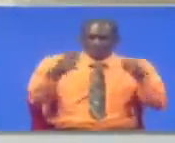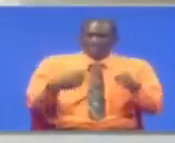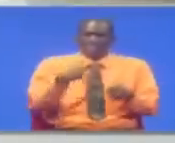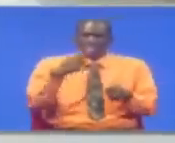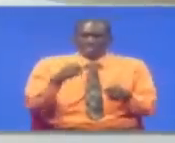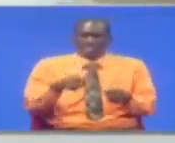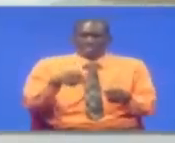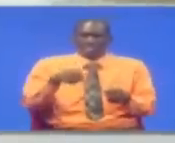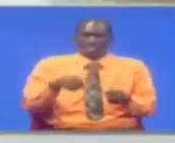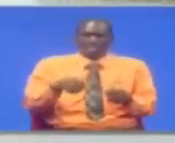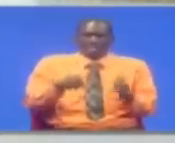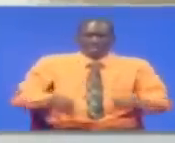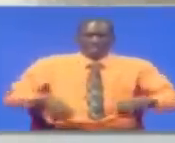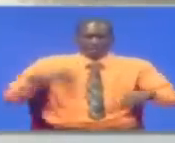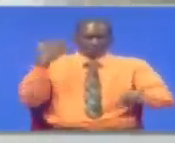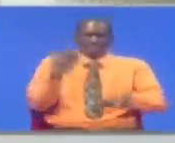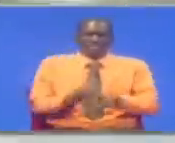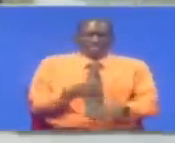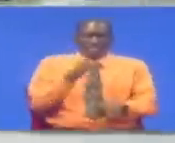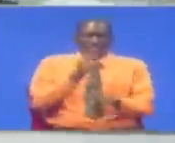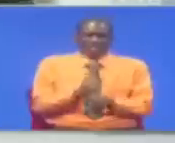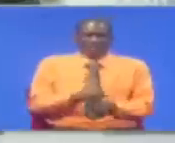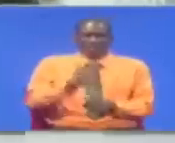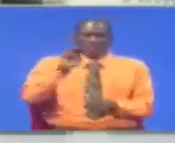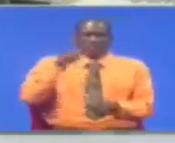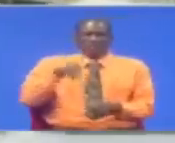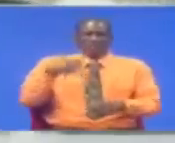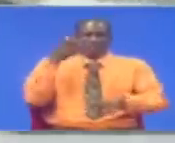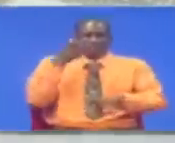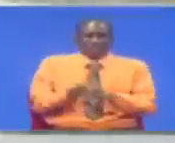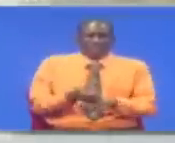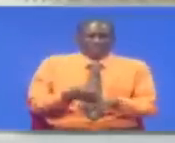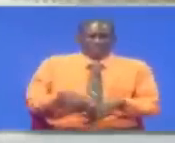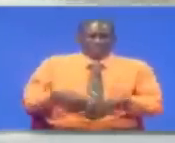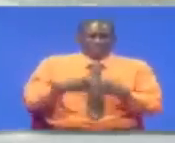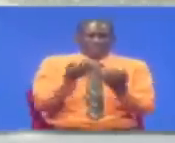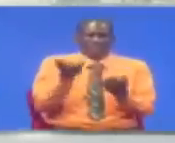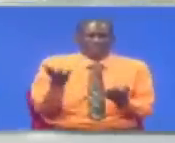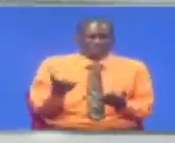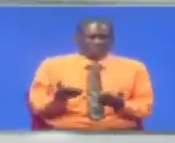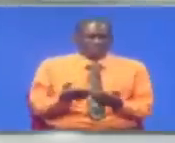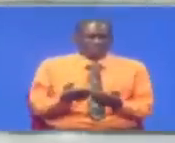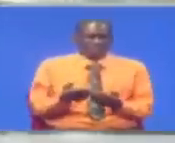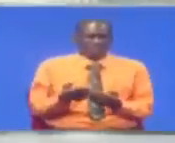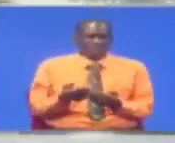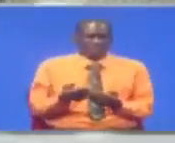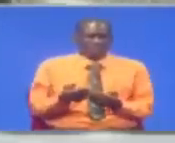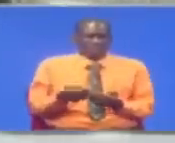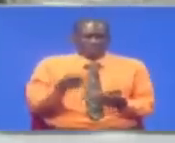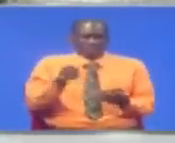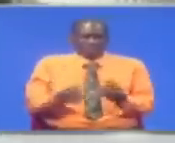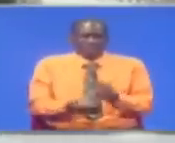ngumu saa hii. Kazi yao imekuwa ngumu washike hii. Yeah? It will help them navigate the terrain.